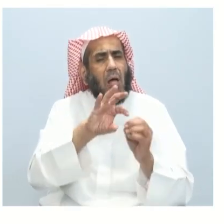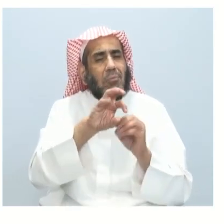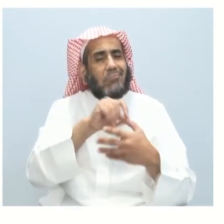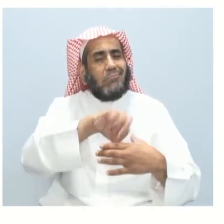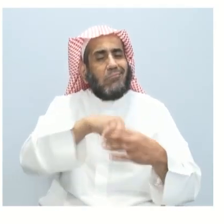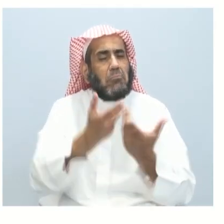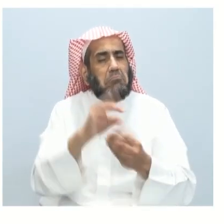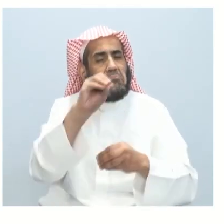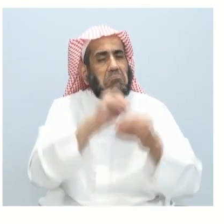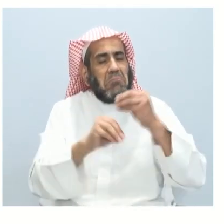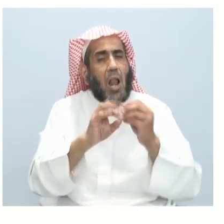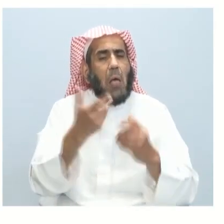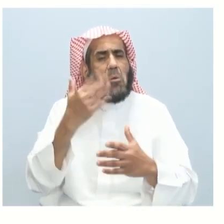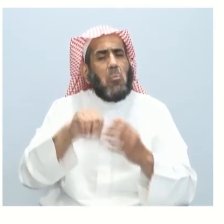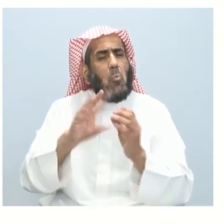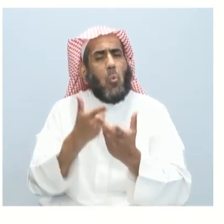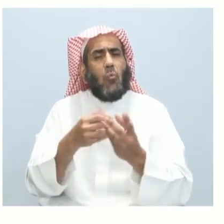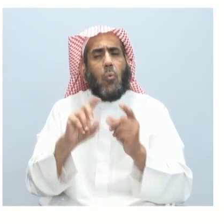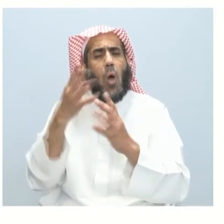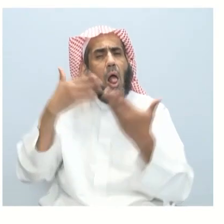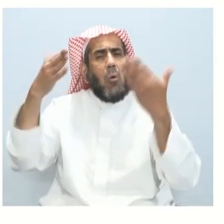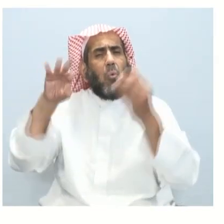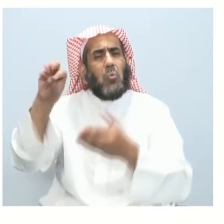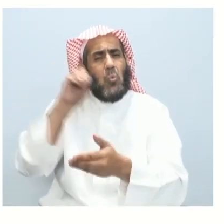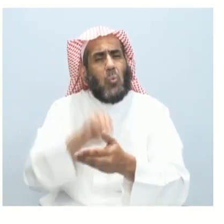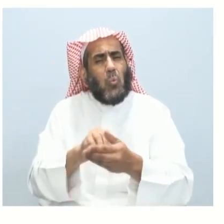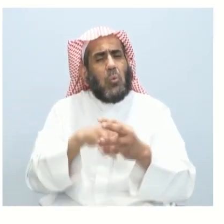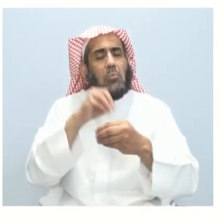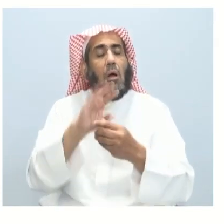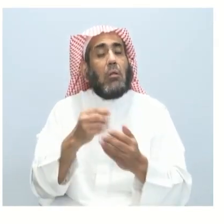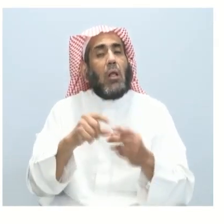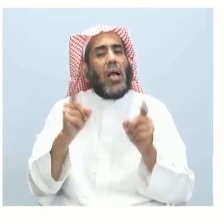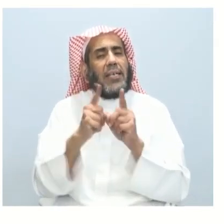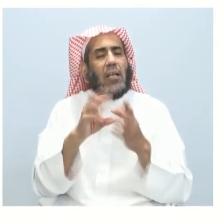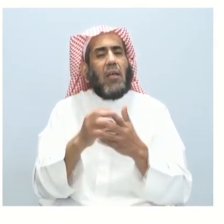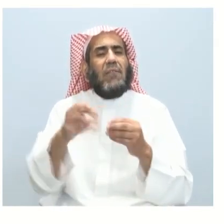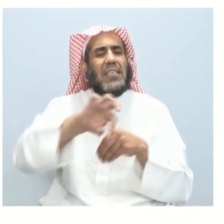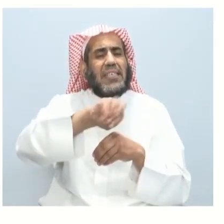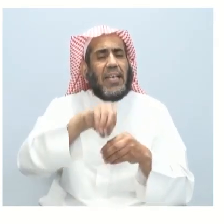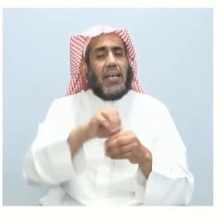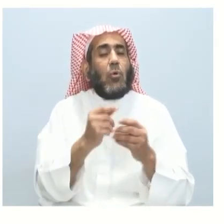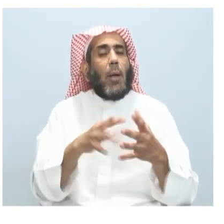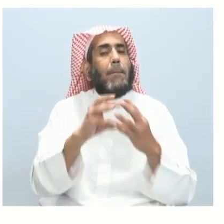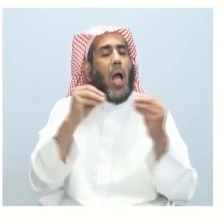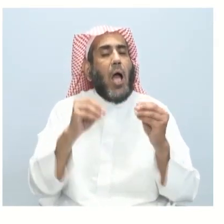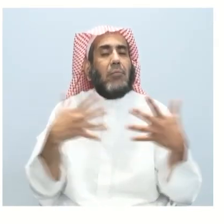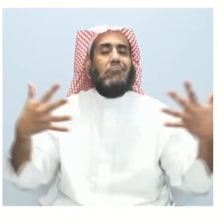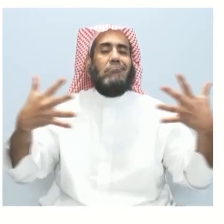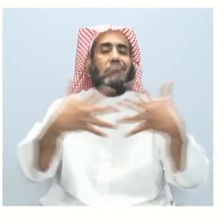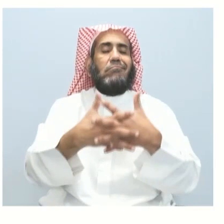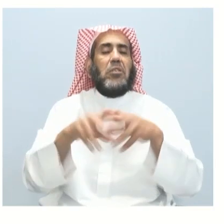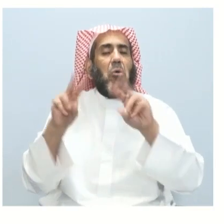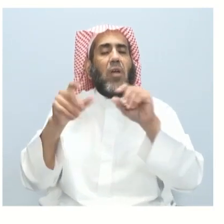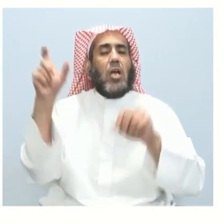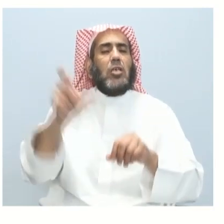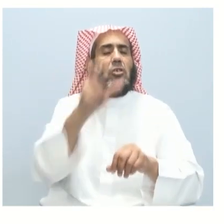وبعضهم لم يسلم منه شاعر وايضا يغير على القصائد وتلخص القضيه في السرقات ان هناك معاني مشتركه يتساوى فيها